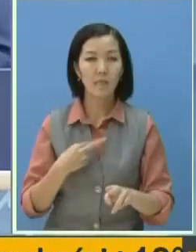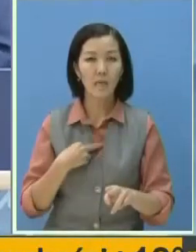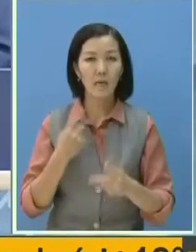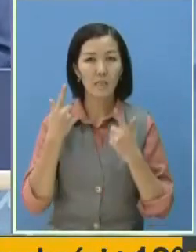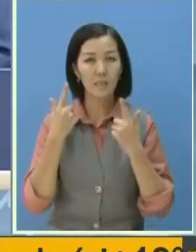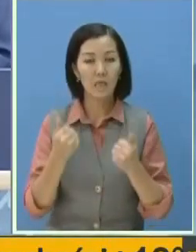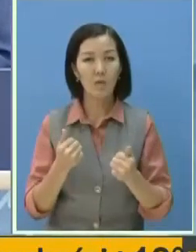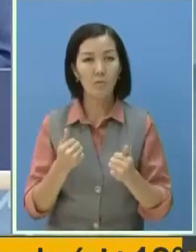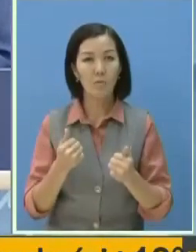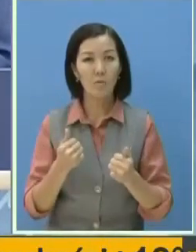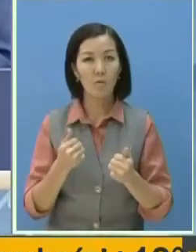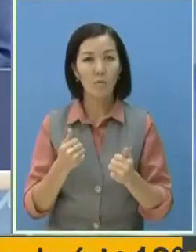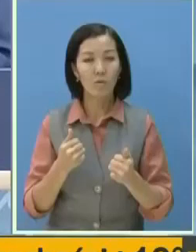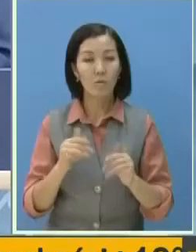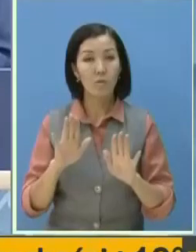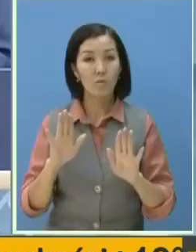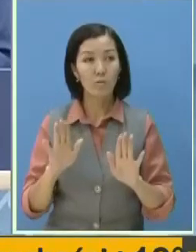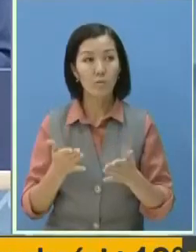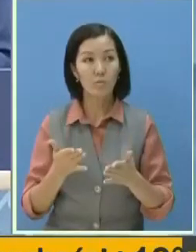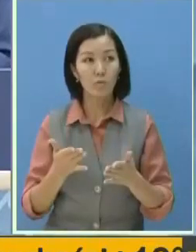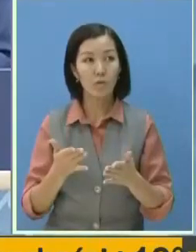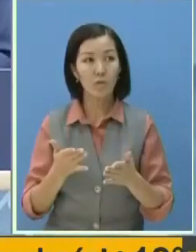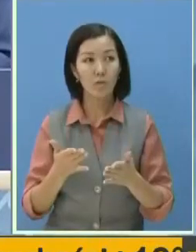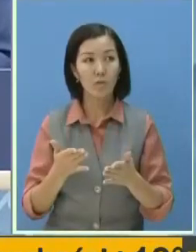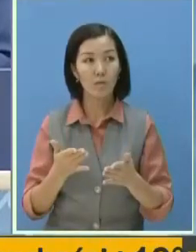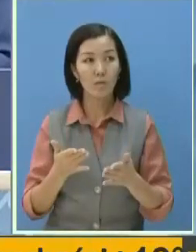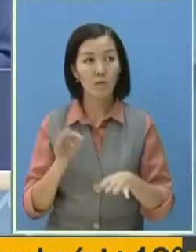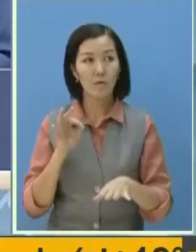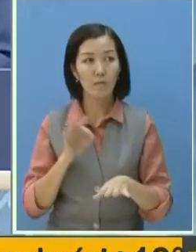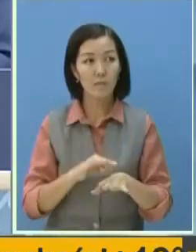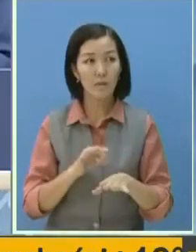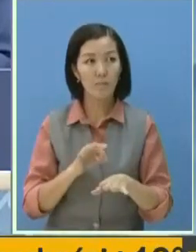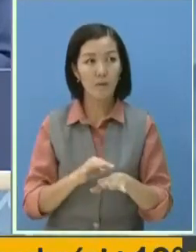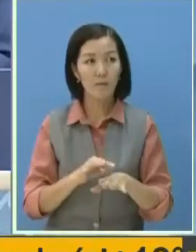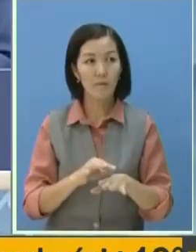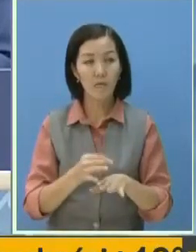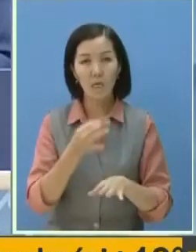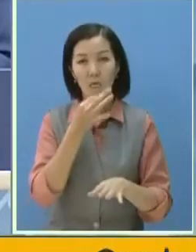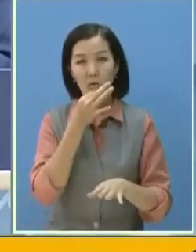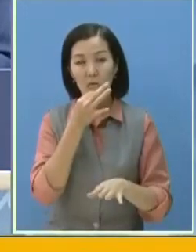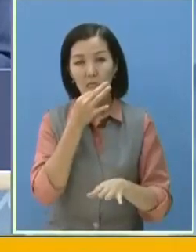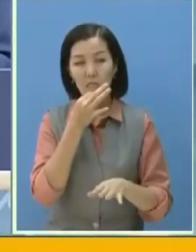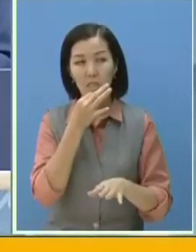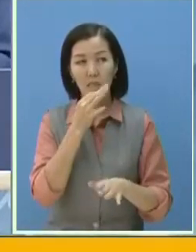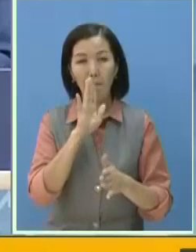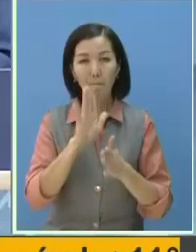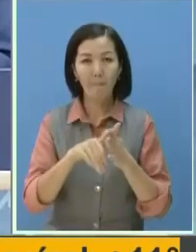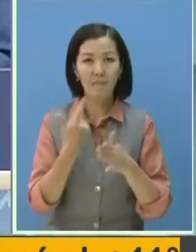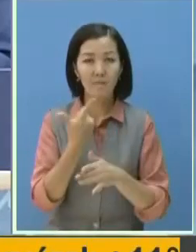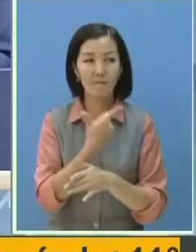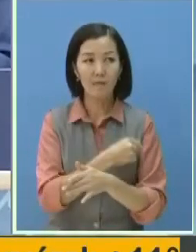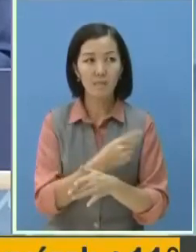такие случаи, когда уже в ходе самого заболевания гораздо раньше, чем, например, если бы без вакцины, где-то